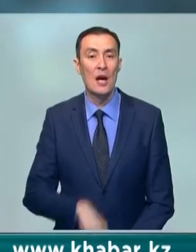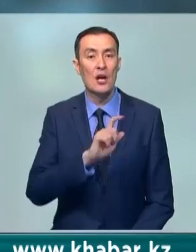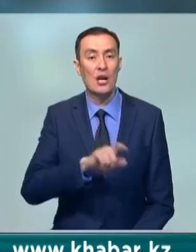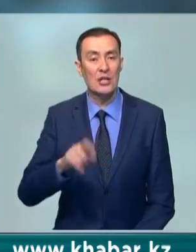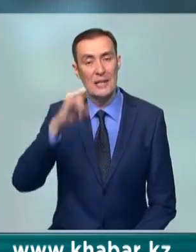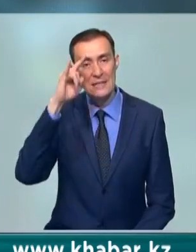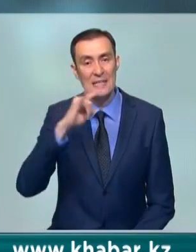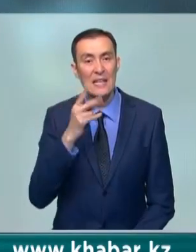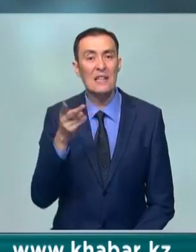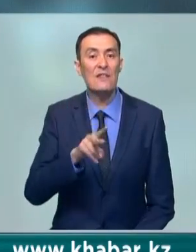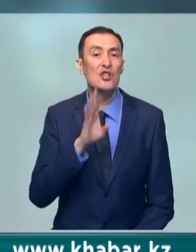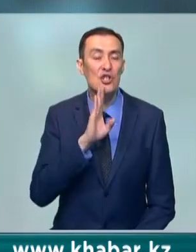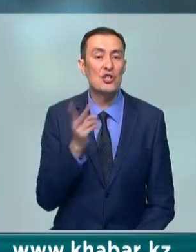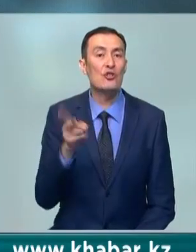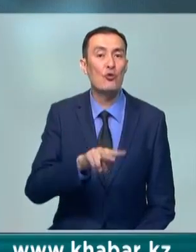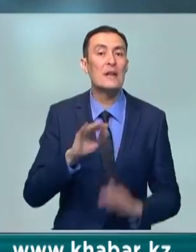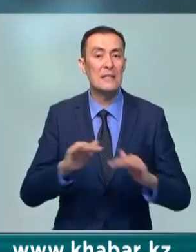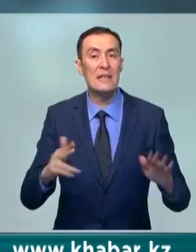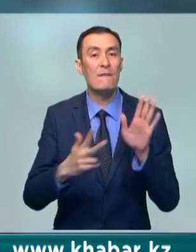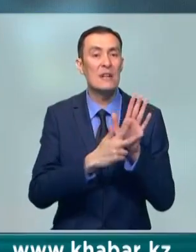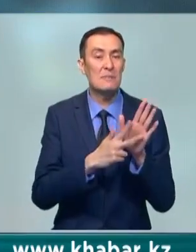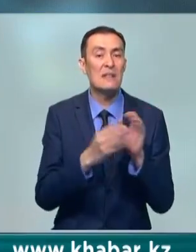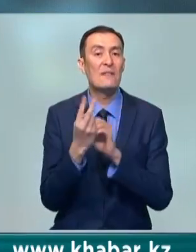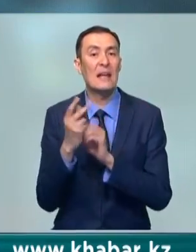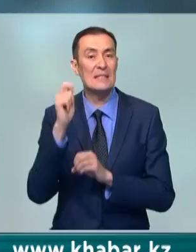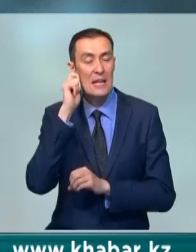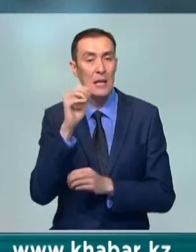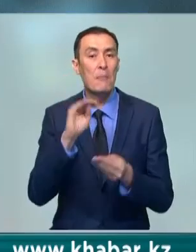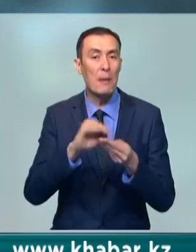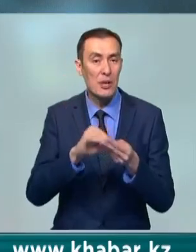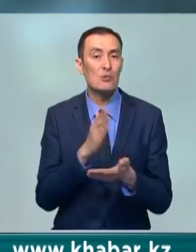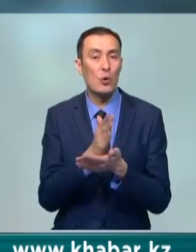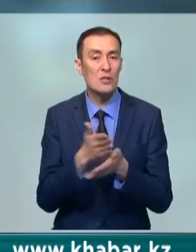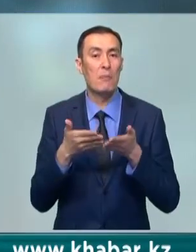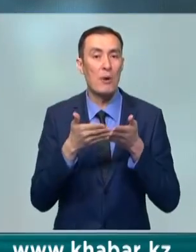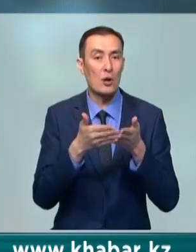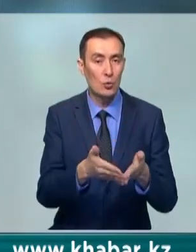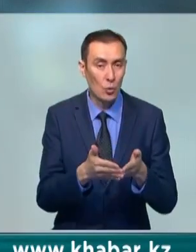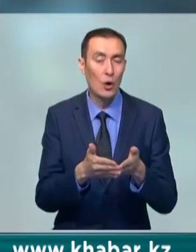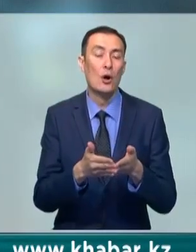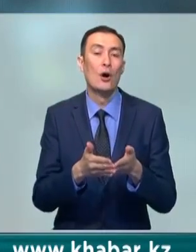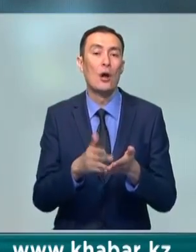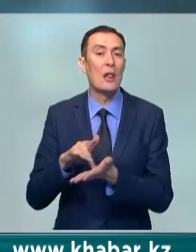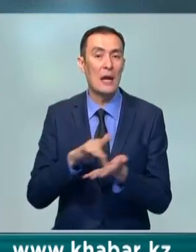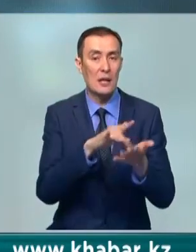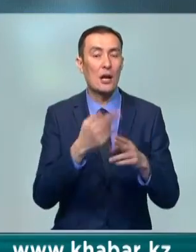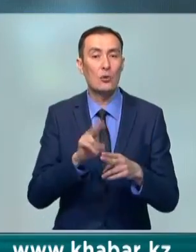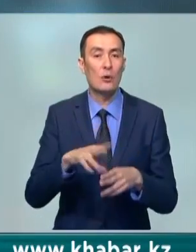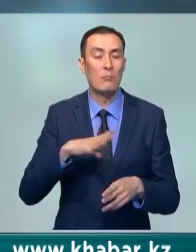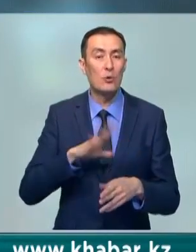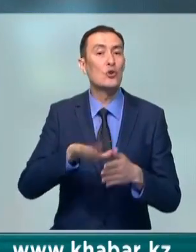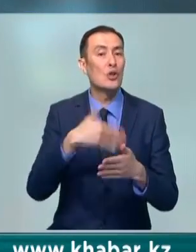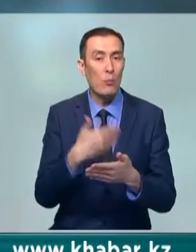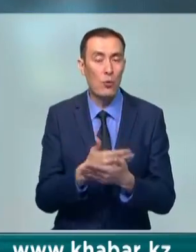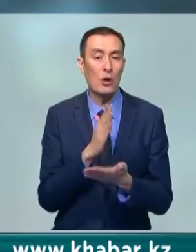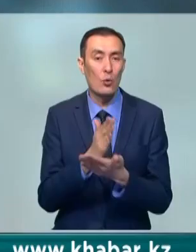Граждане Казахстана, две женщины и двое детей 8 и 12 лет все еще находятся на борту круизного лайнера Diamond Princess, который до сих